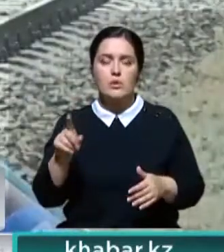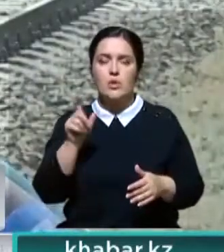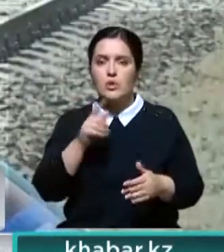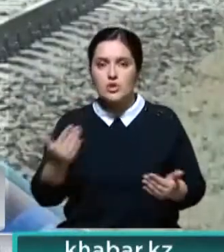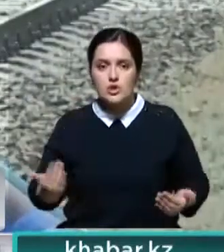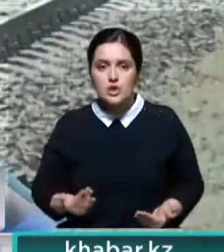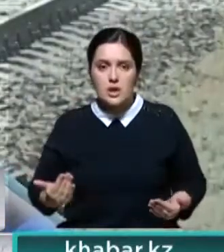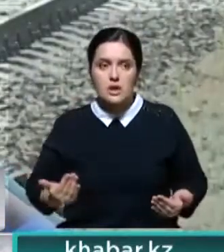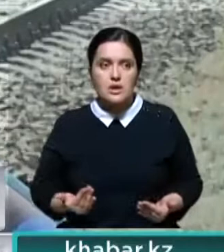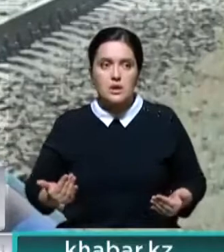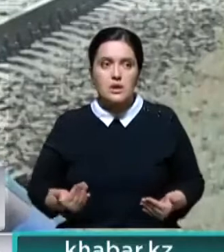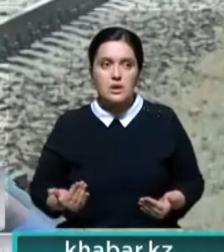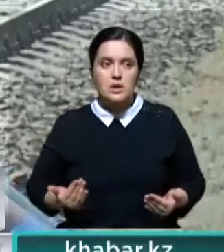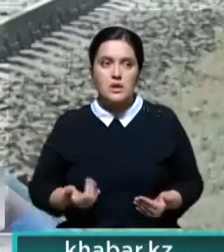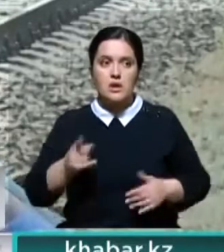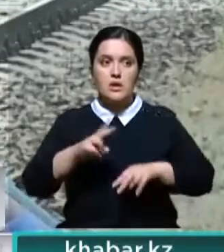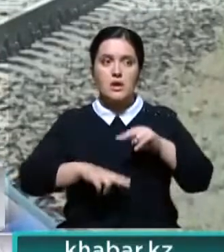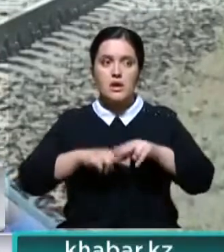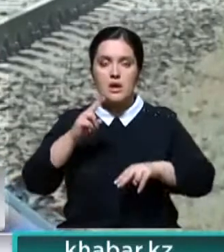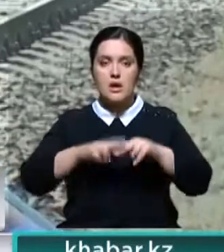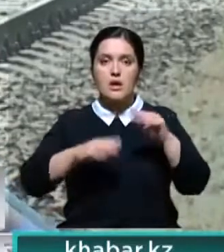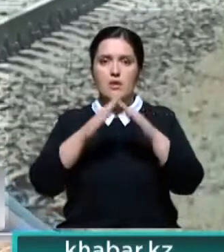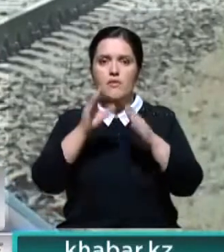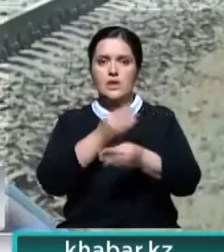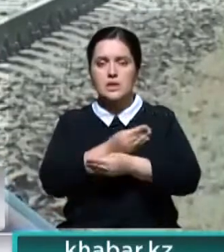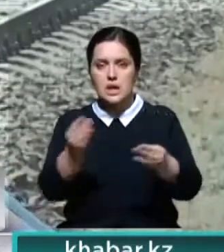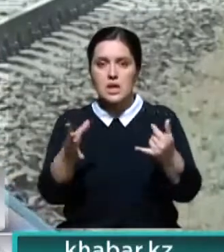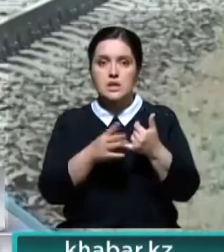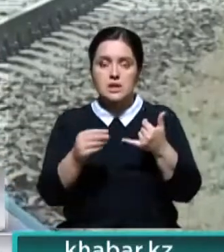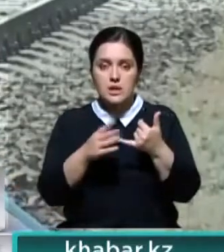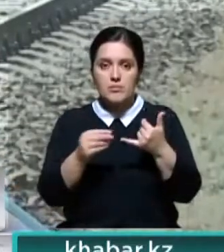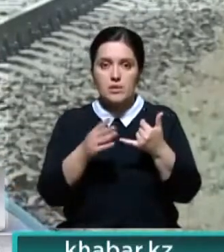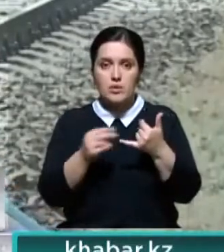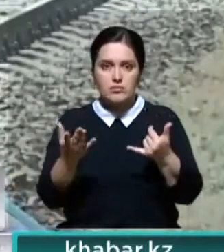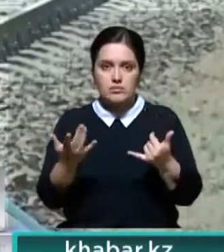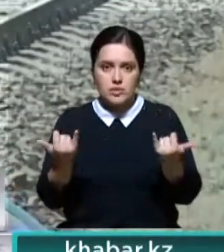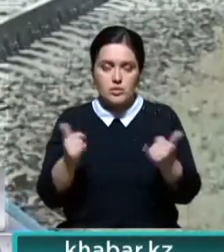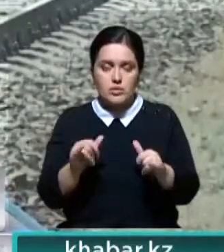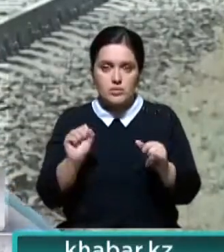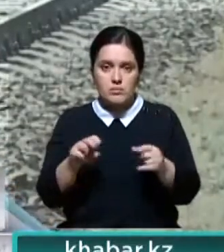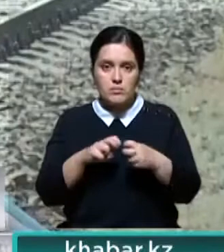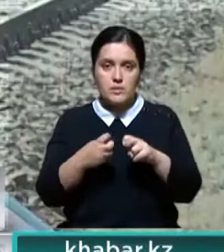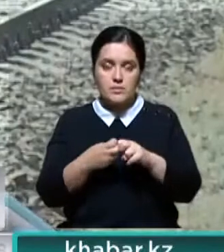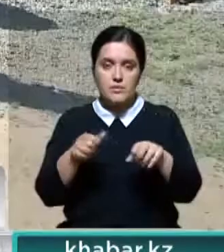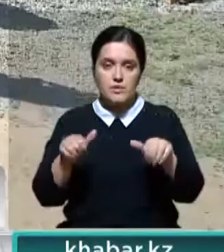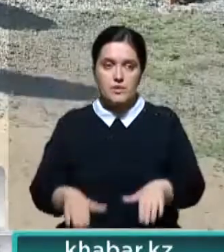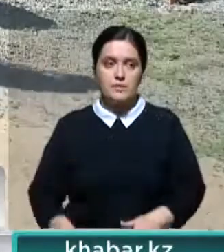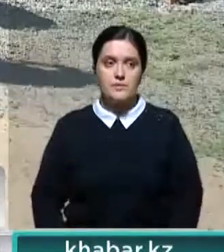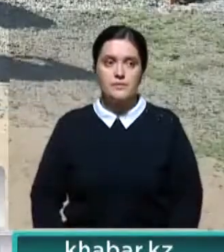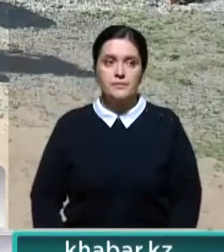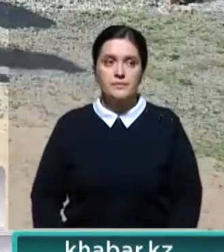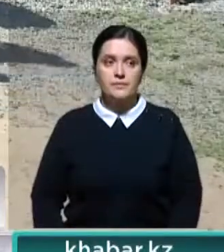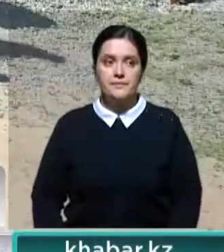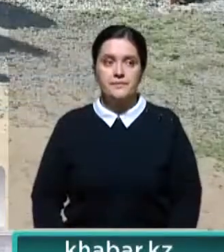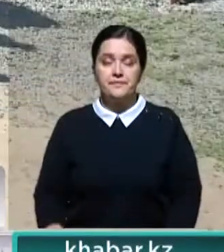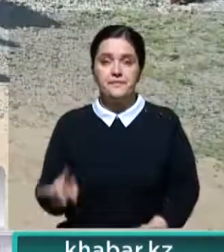живут. Извиняюсь, здесь расстраиваются, всю землю дают, там, да, строят. Ну, неужели нельзя эту проблему устранить как-то? Брошенными